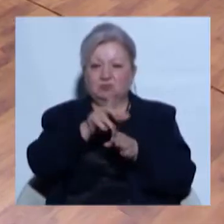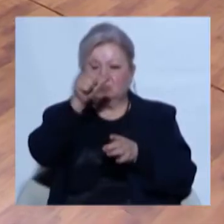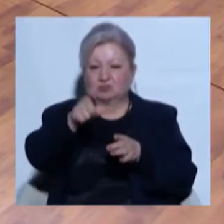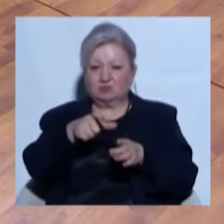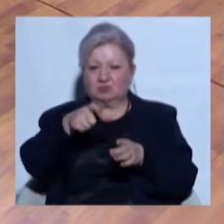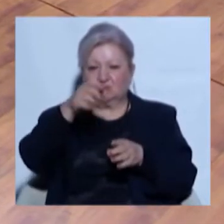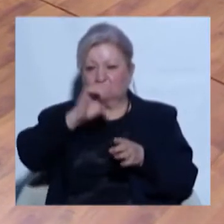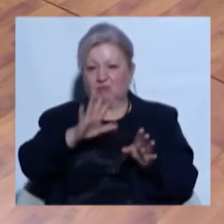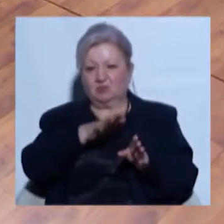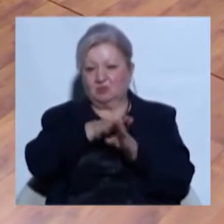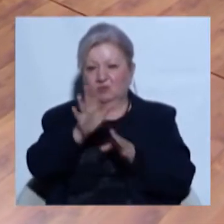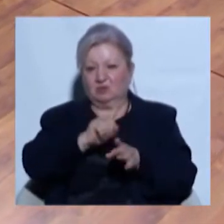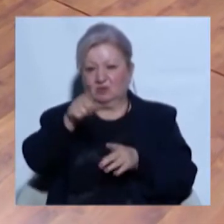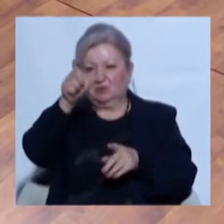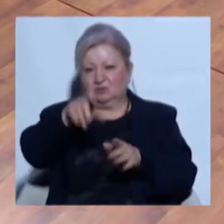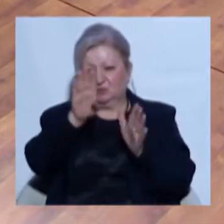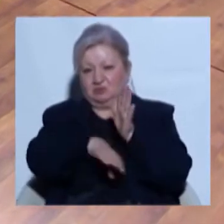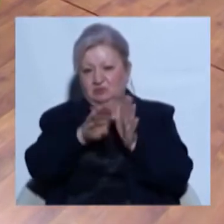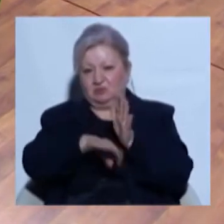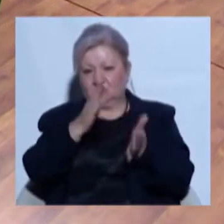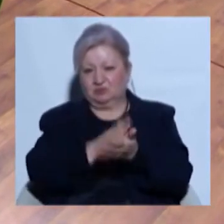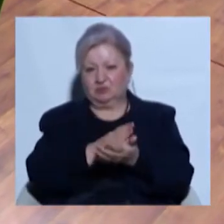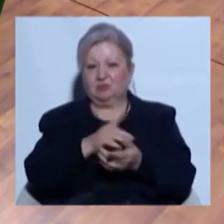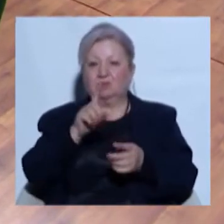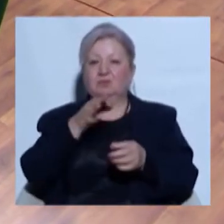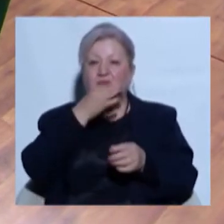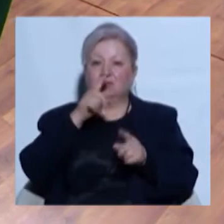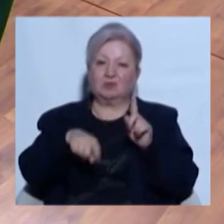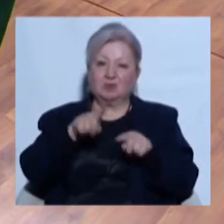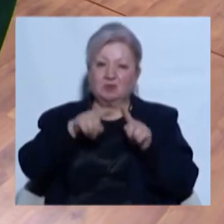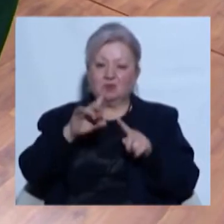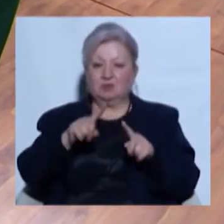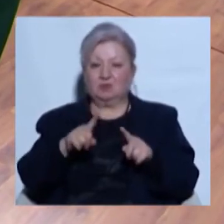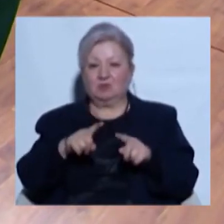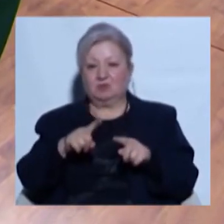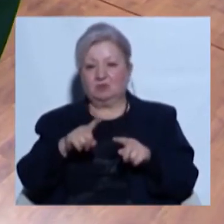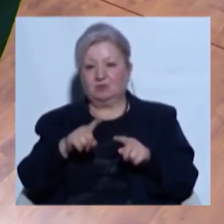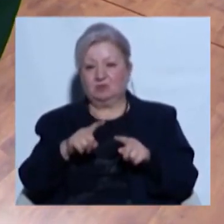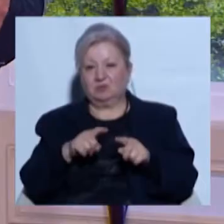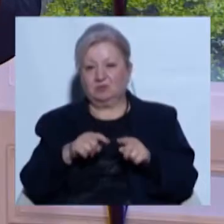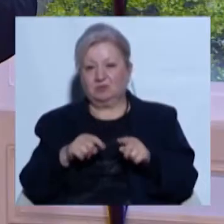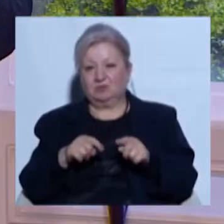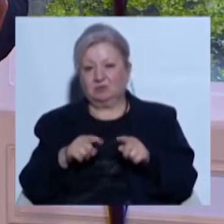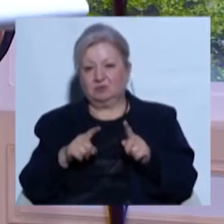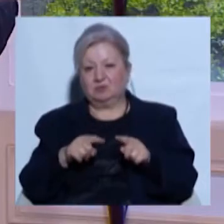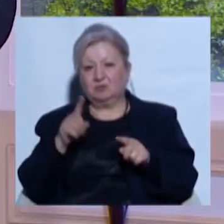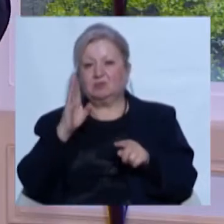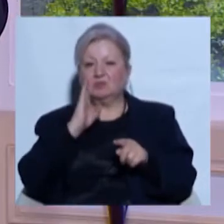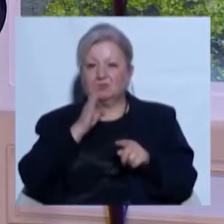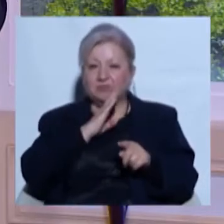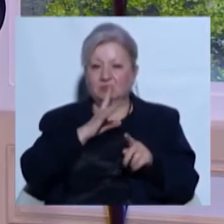კომპლექსით დაგაავადოთ. Მერე ხან უფროსი ძმის მანტია მოირგოს, ხან